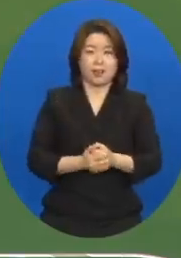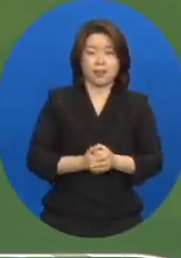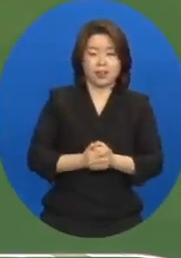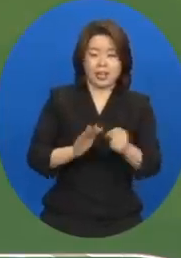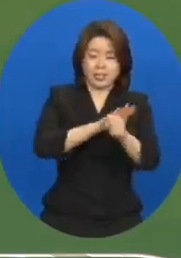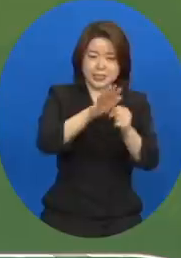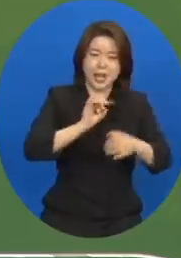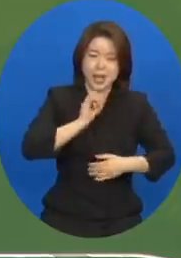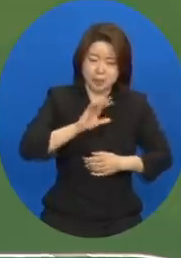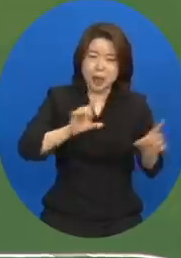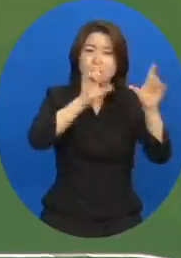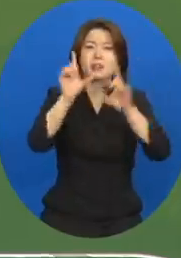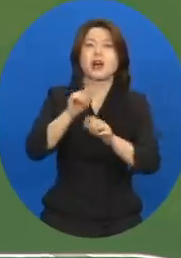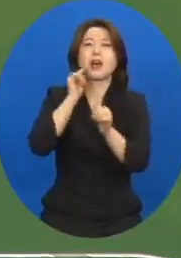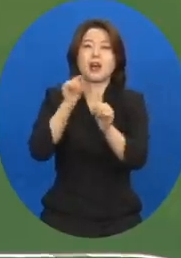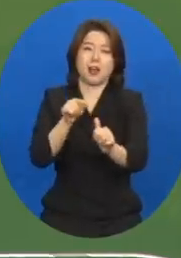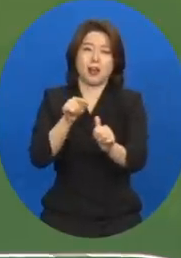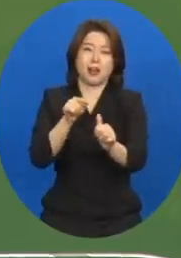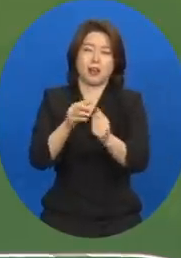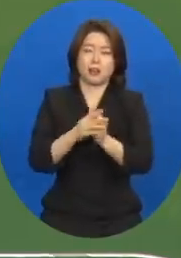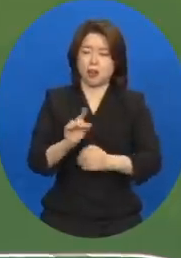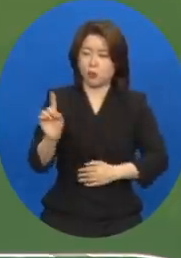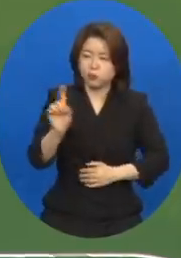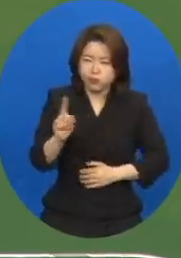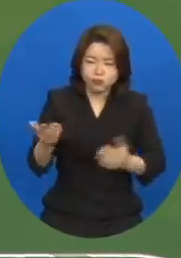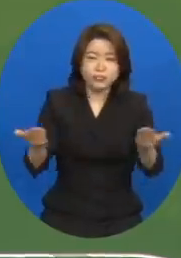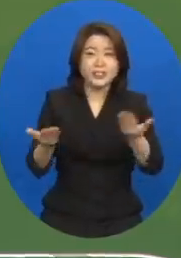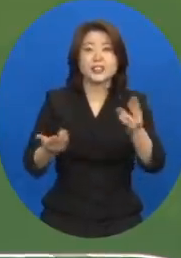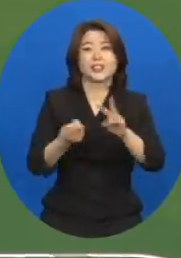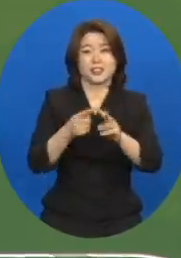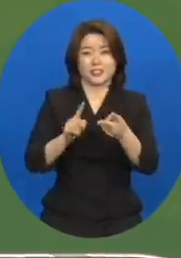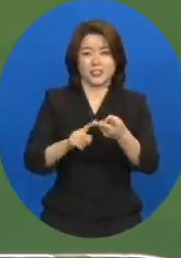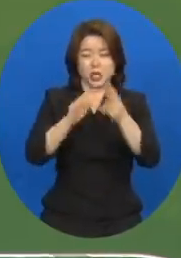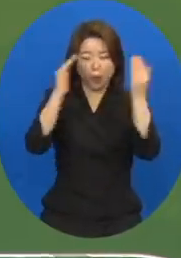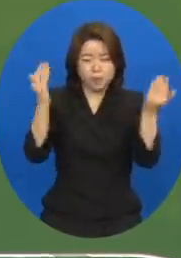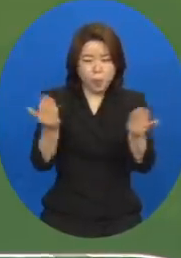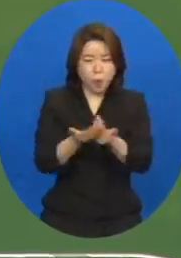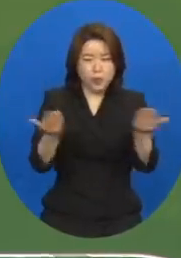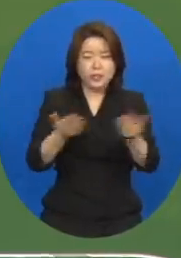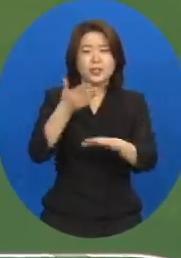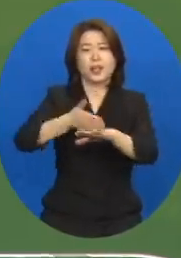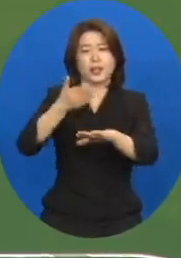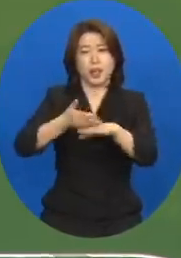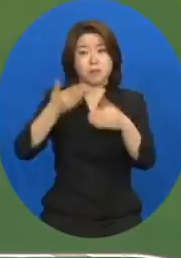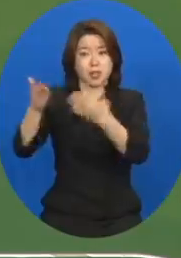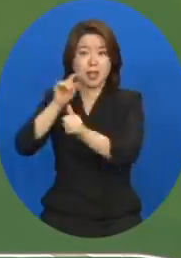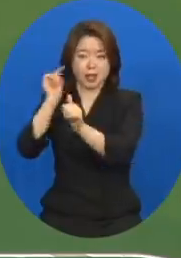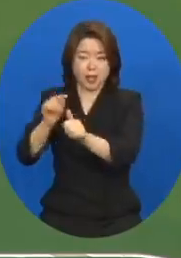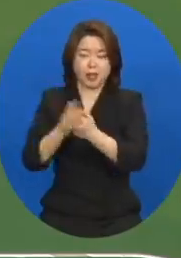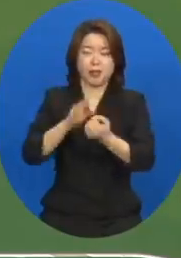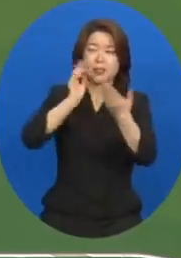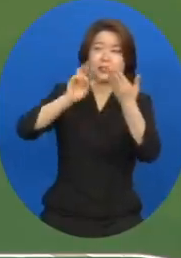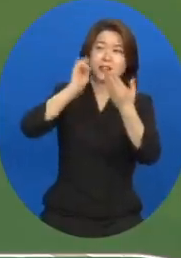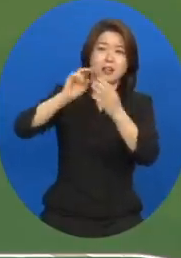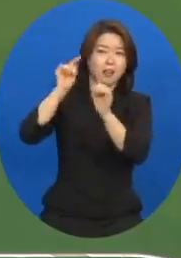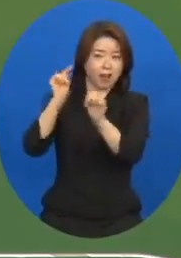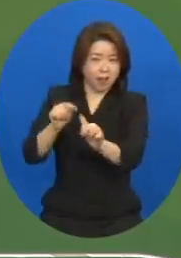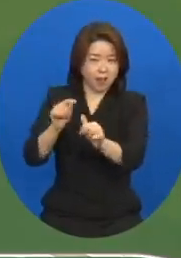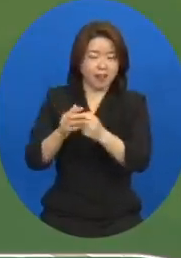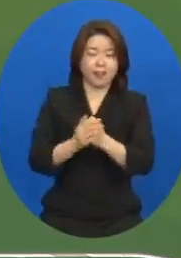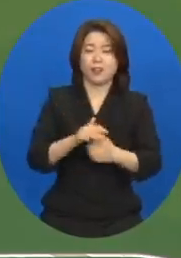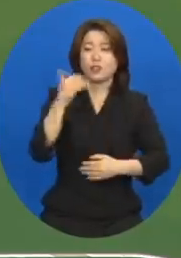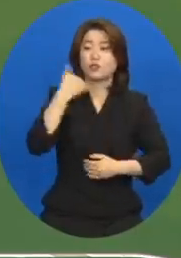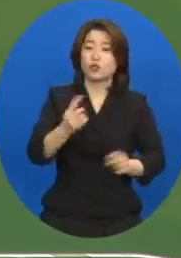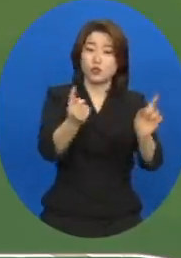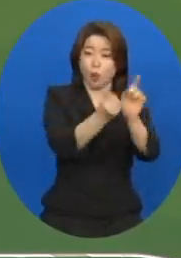사랑만 하며 살라. 어떤 일이든지 모든 일에 감사하라. 찬양하라. 누구를